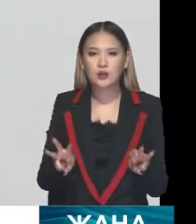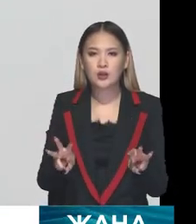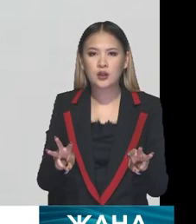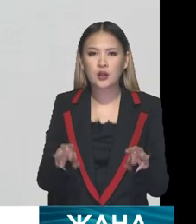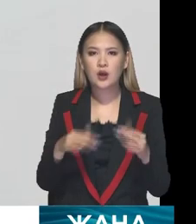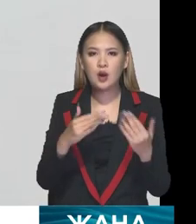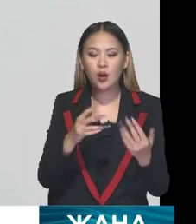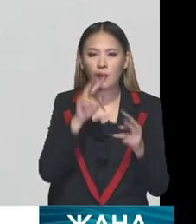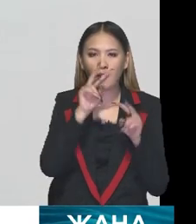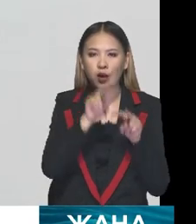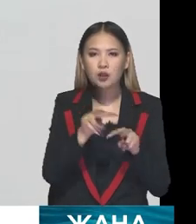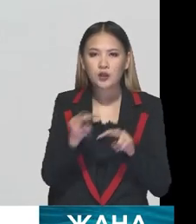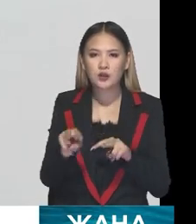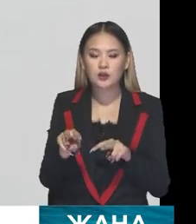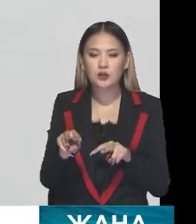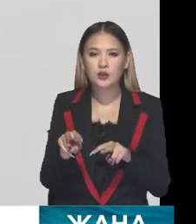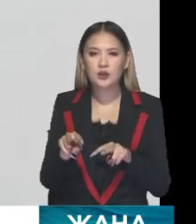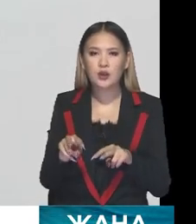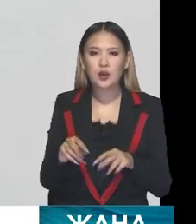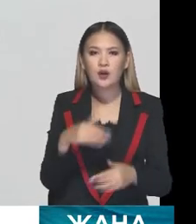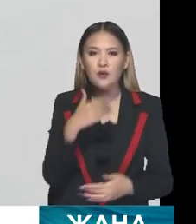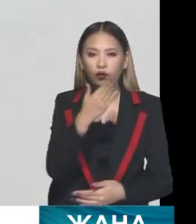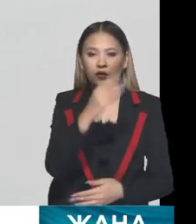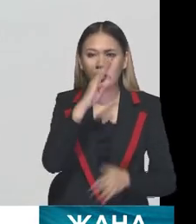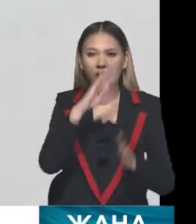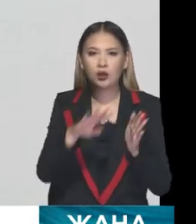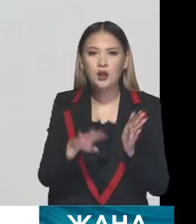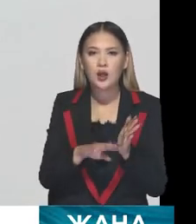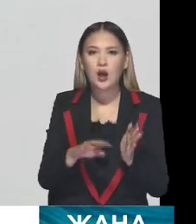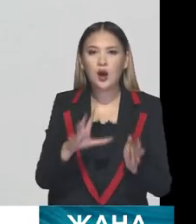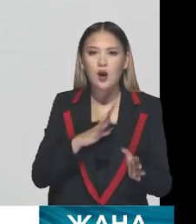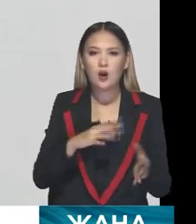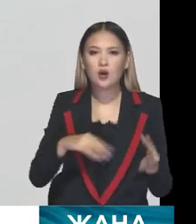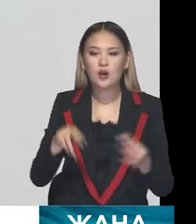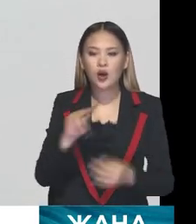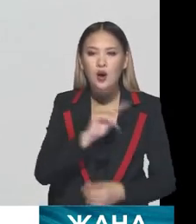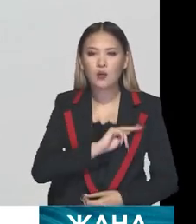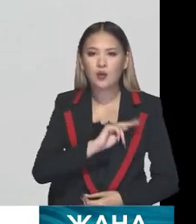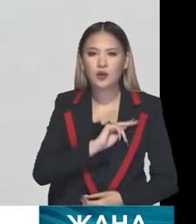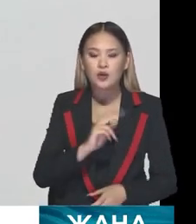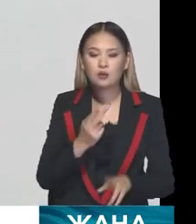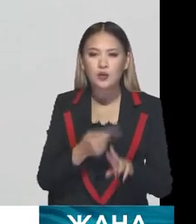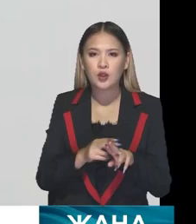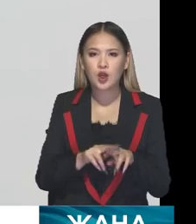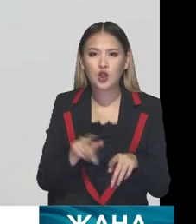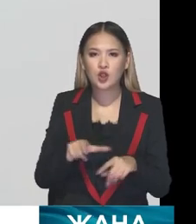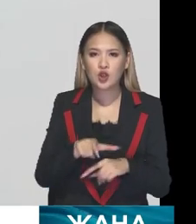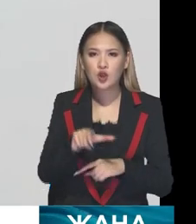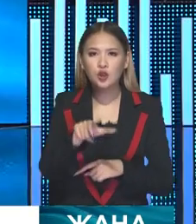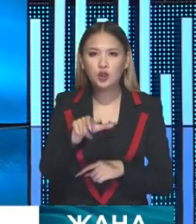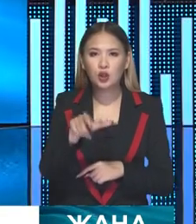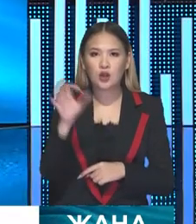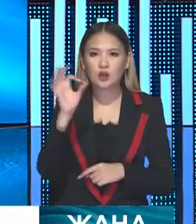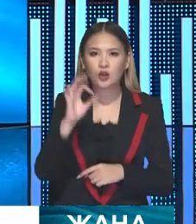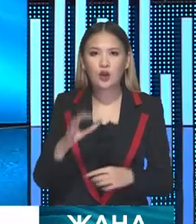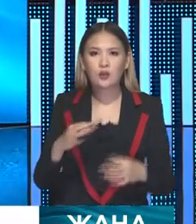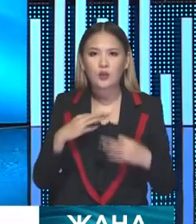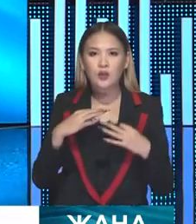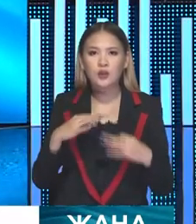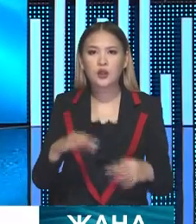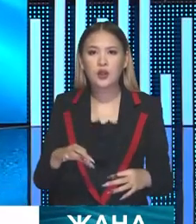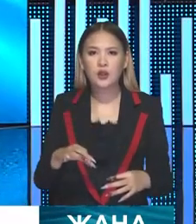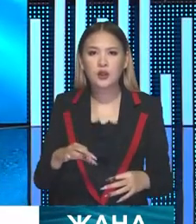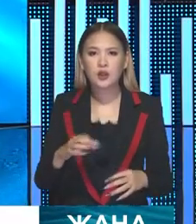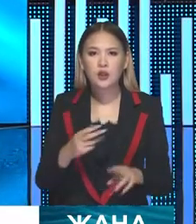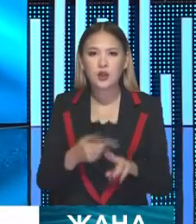министрліктің бақылауындағы министрліктің подведомственный организациясы болып табылады. Яғни біз жолдардағы іске асырылып жатқан